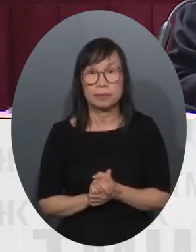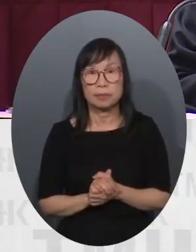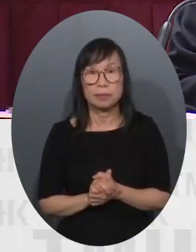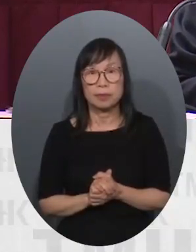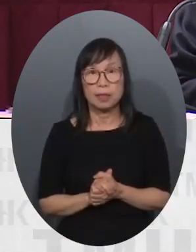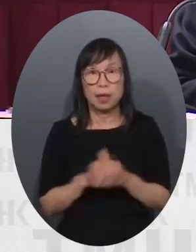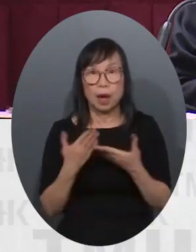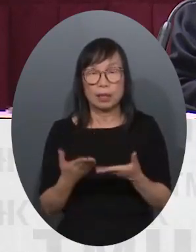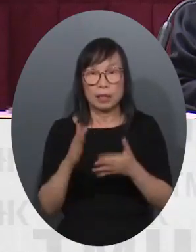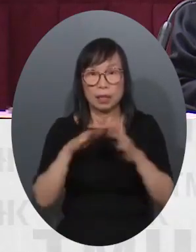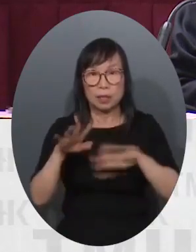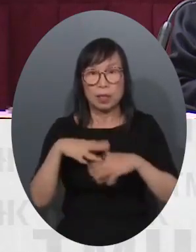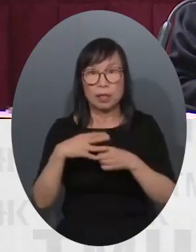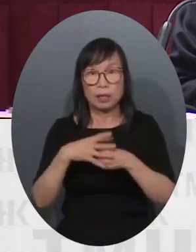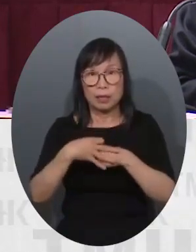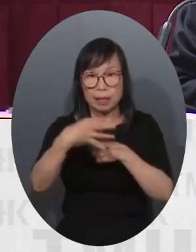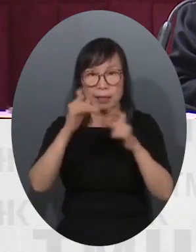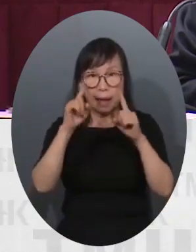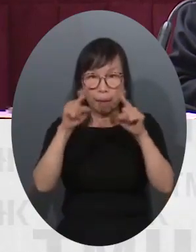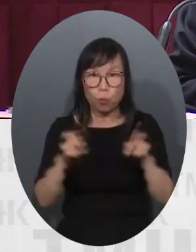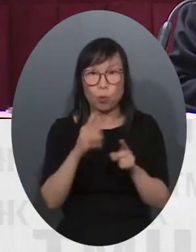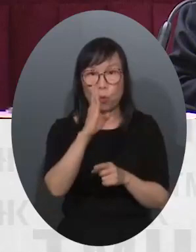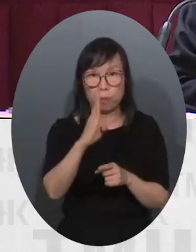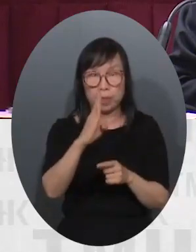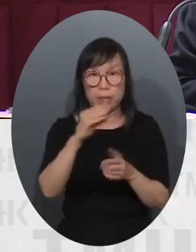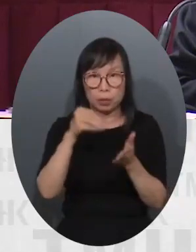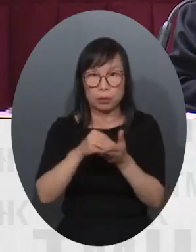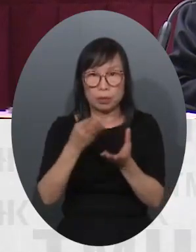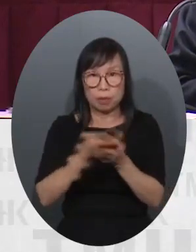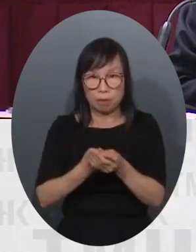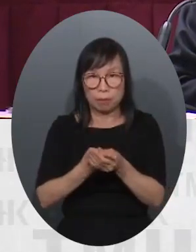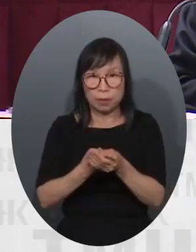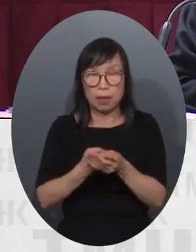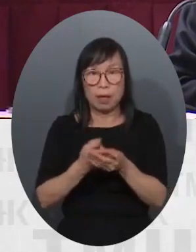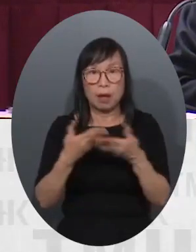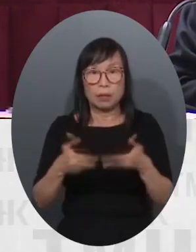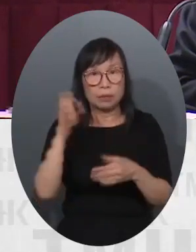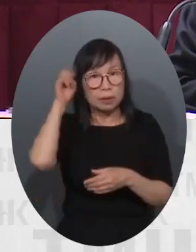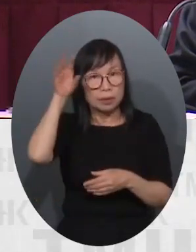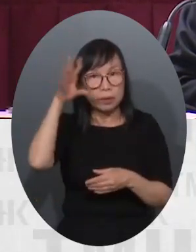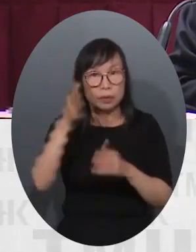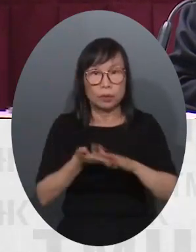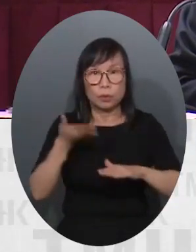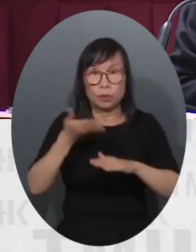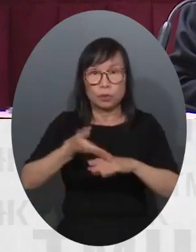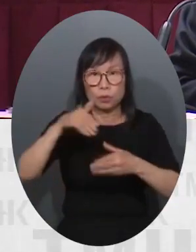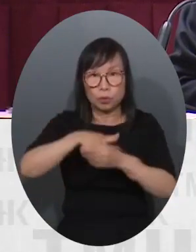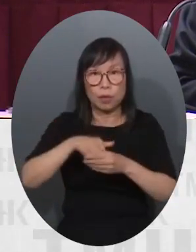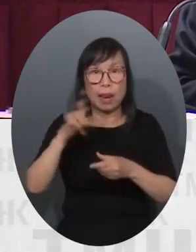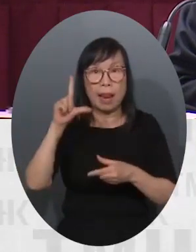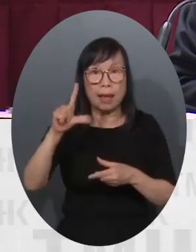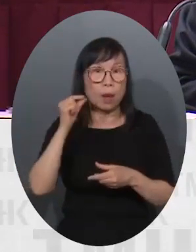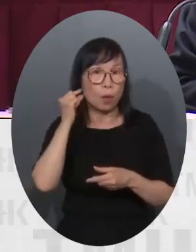我們現在處理第3B(号)決議案。我正式動議重選李慧敏女